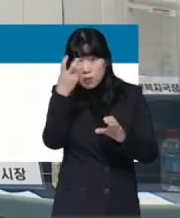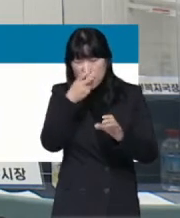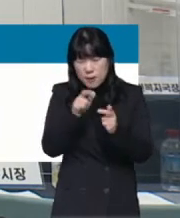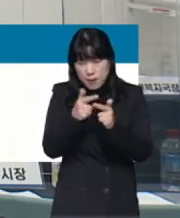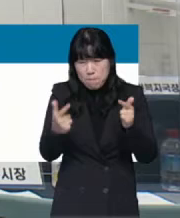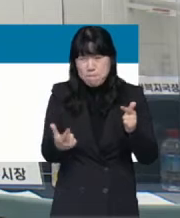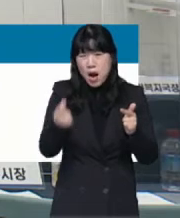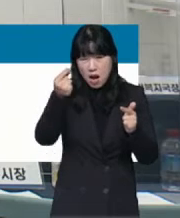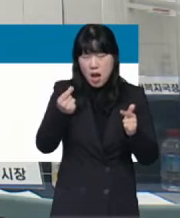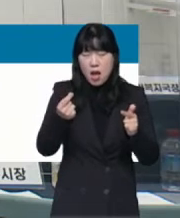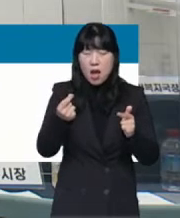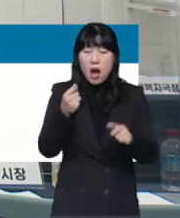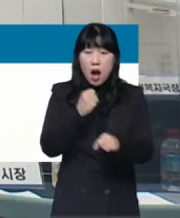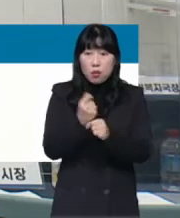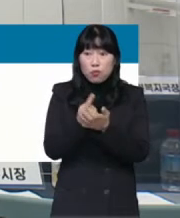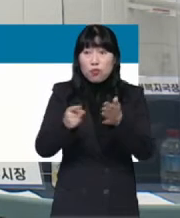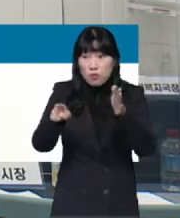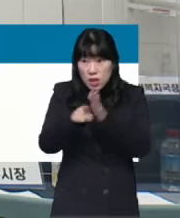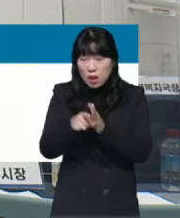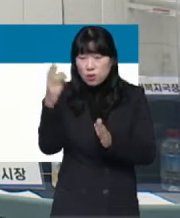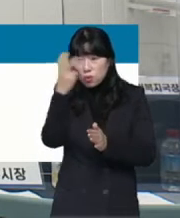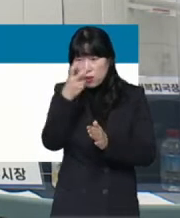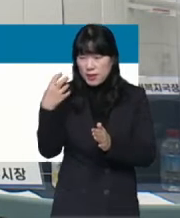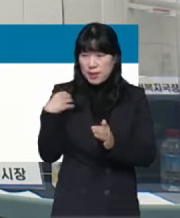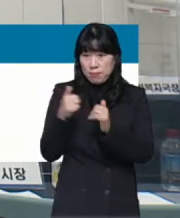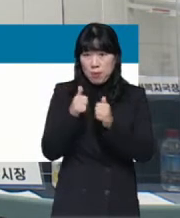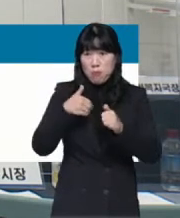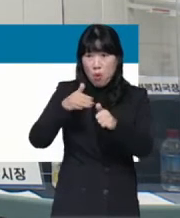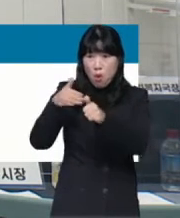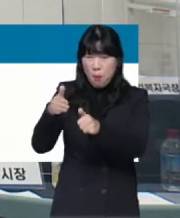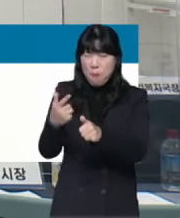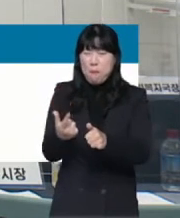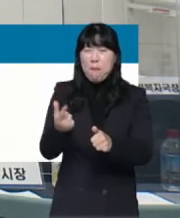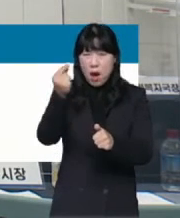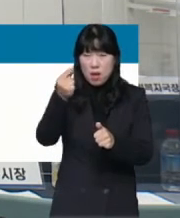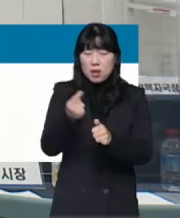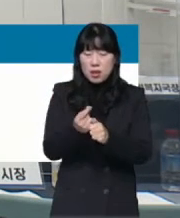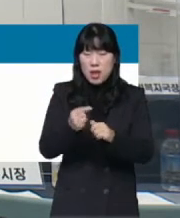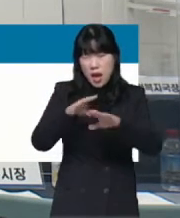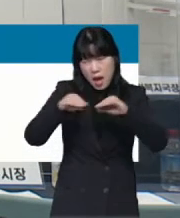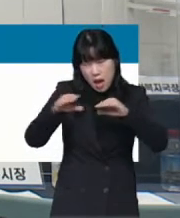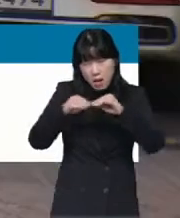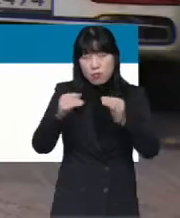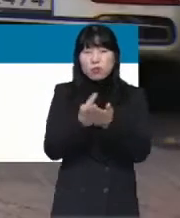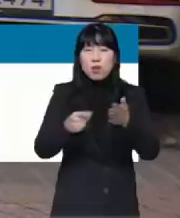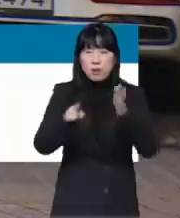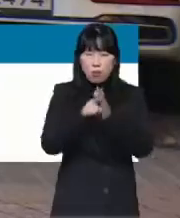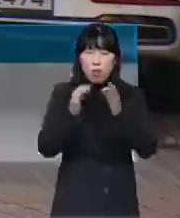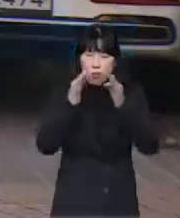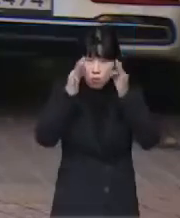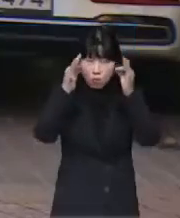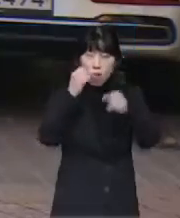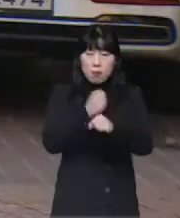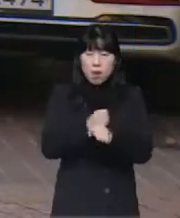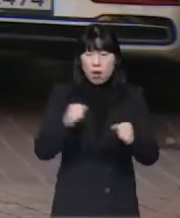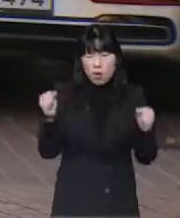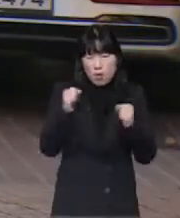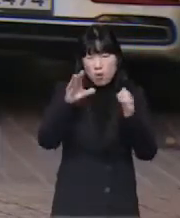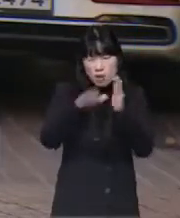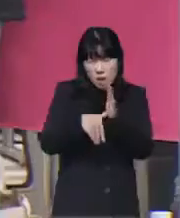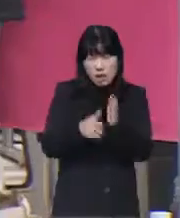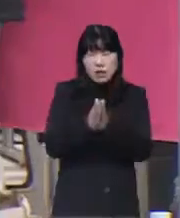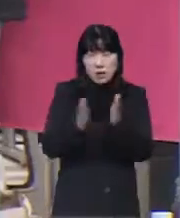4각 조사 반을 추가적으로 업하고 뇌에서 더 신속히 1 우리가 퇴치할 수 있도록 하고 겨울철 어